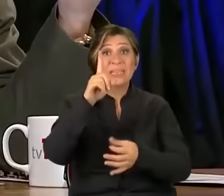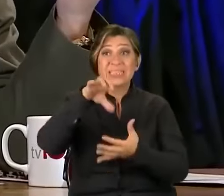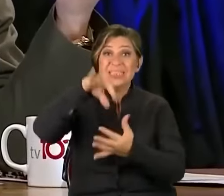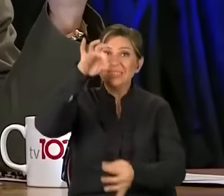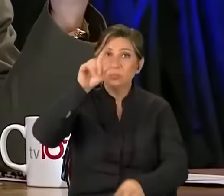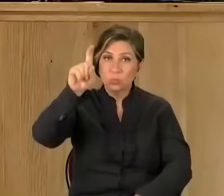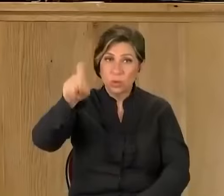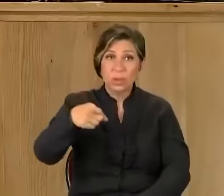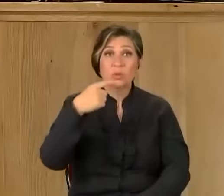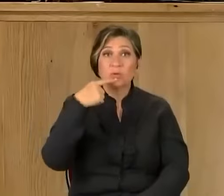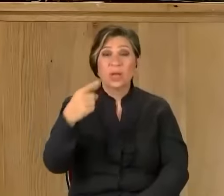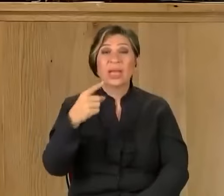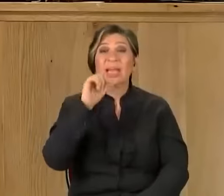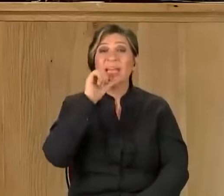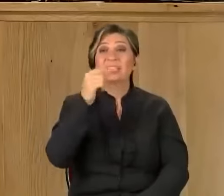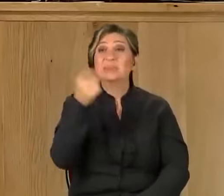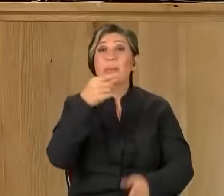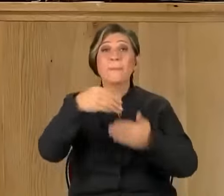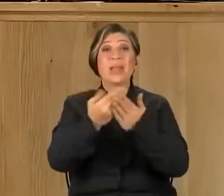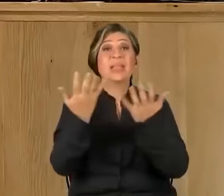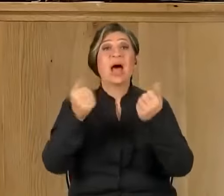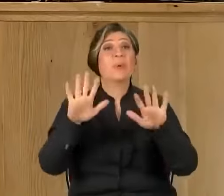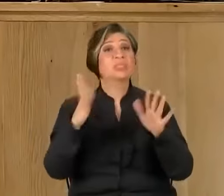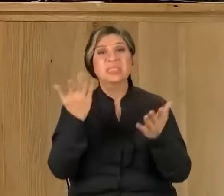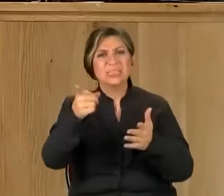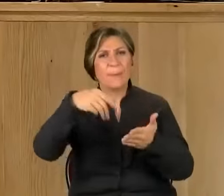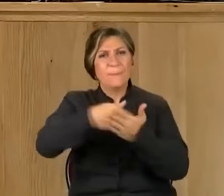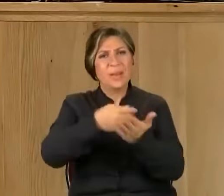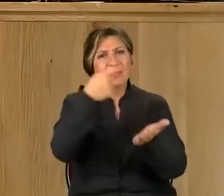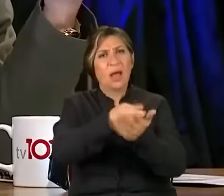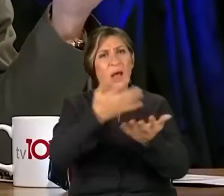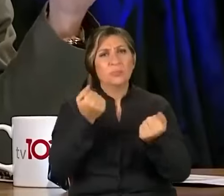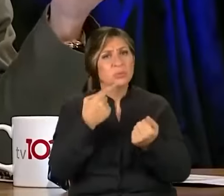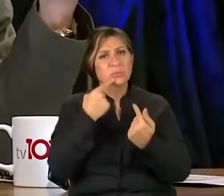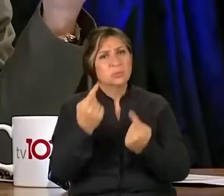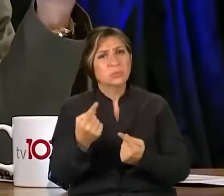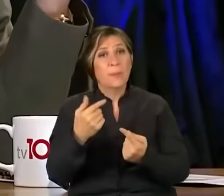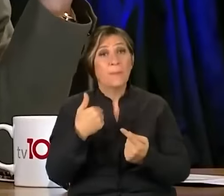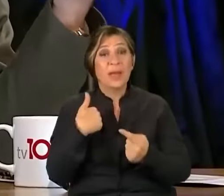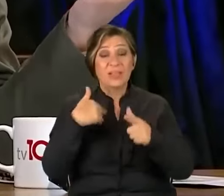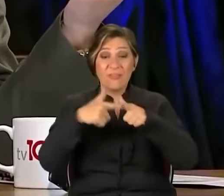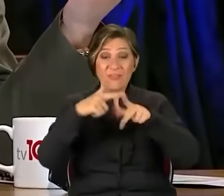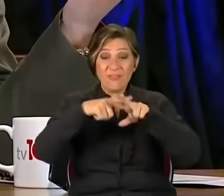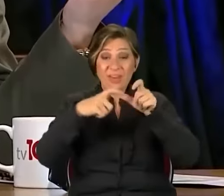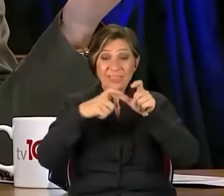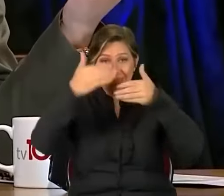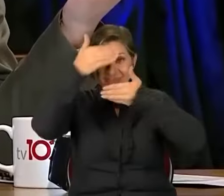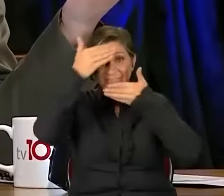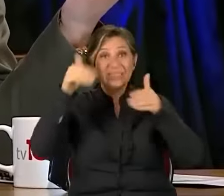kişiyi buluyorlar ve diyorlar ki hiç kimse bilet almamış. Niçin siz bilet aldınız? O da diyor ki ben Fas'ta